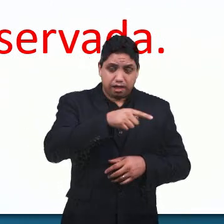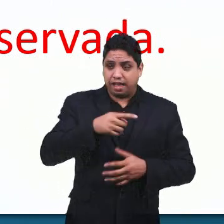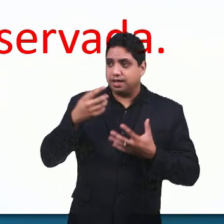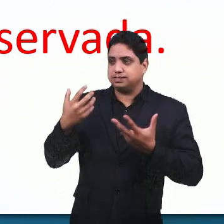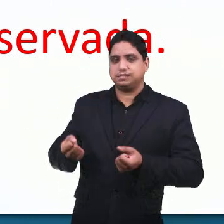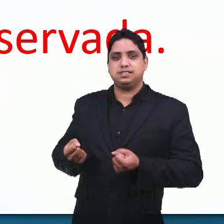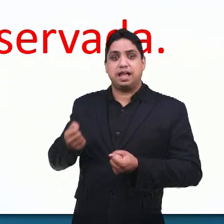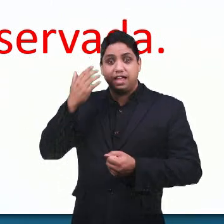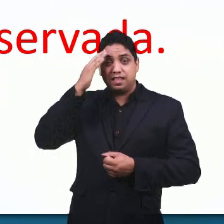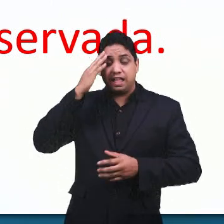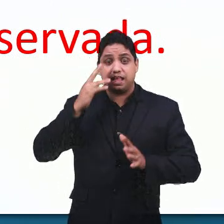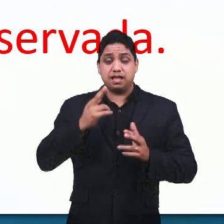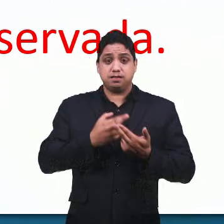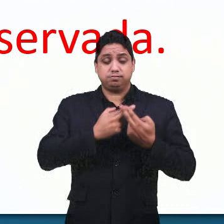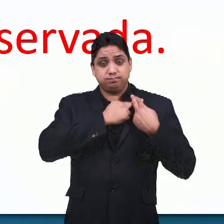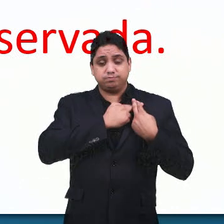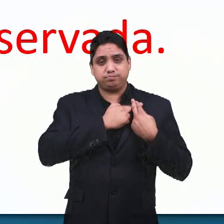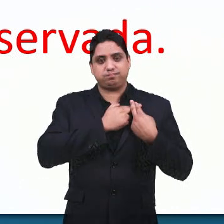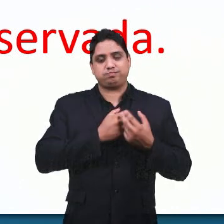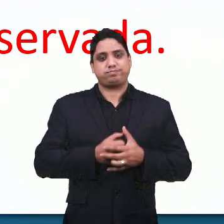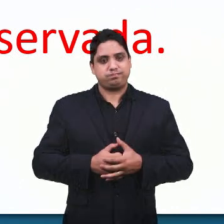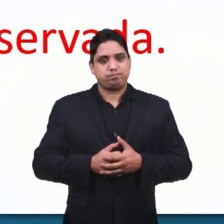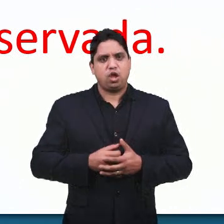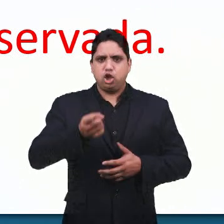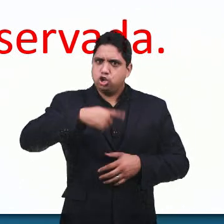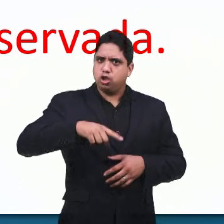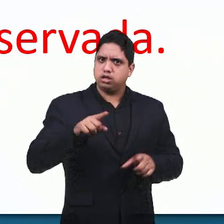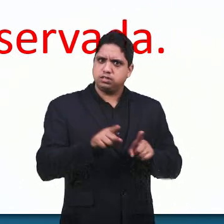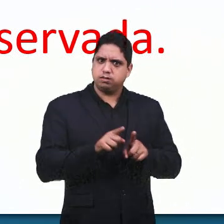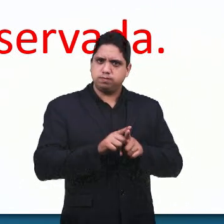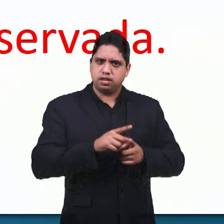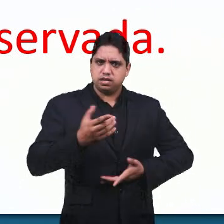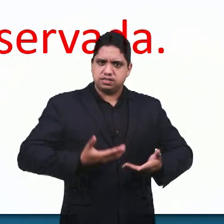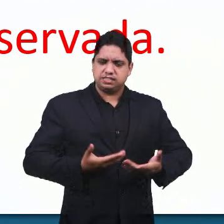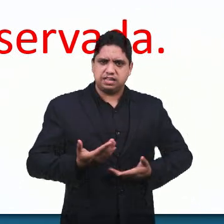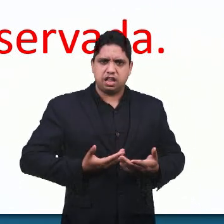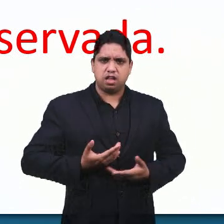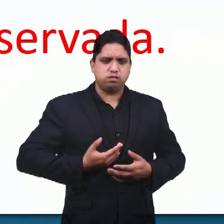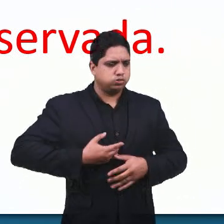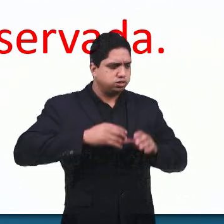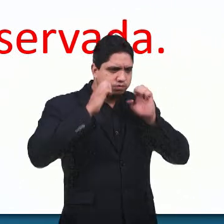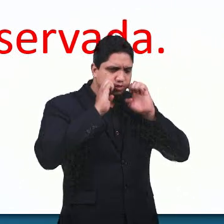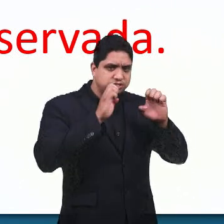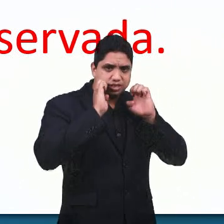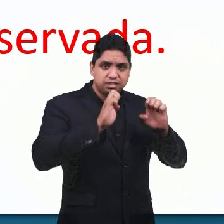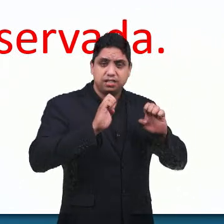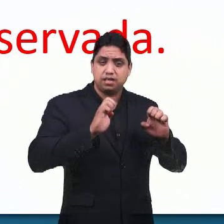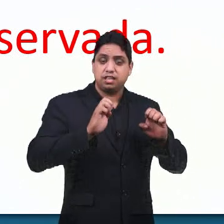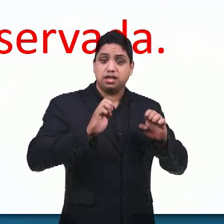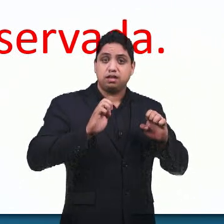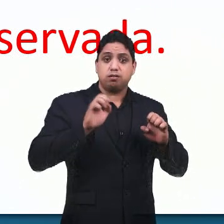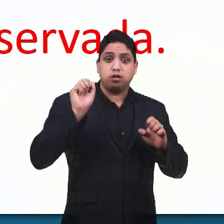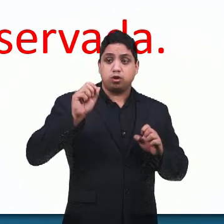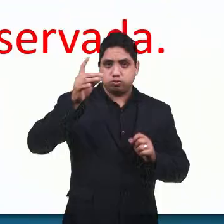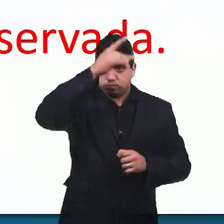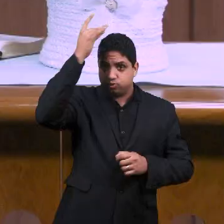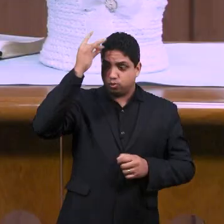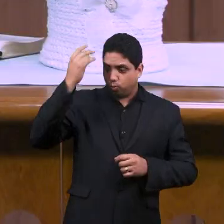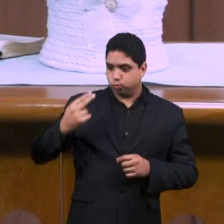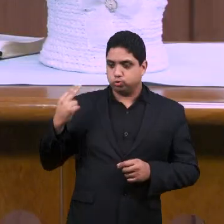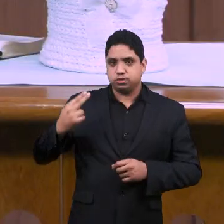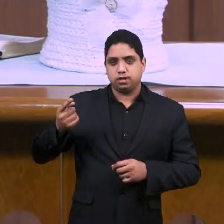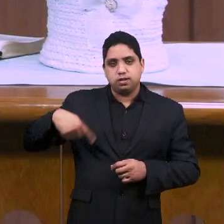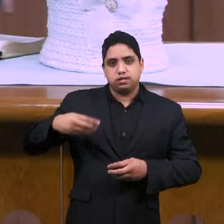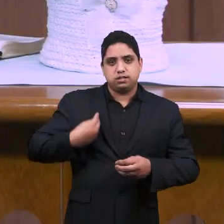qu'elle fasse l'accord avec les espions, ceux qui ont la responsabilité d'apporter, d'enseigner, d'orienter